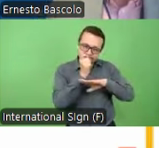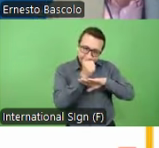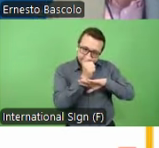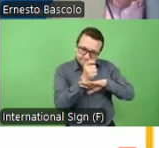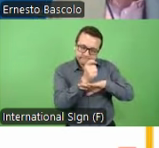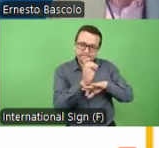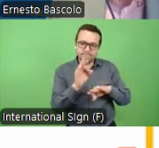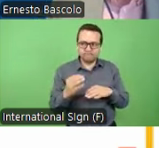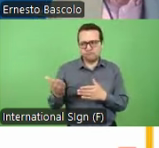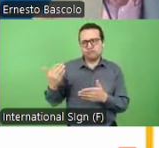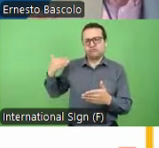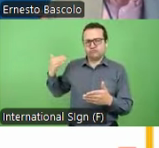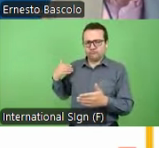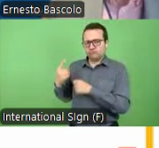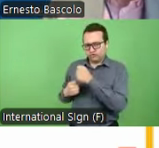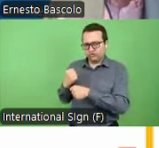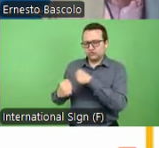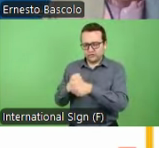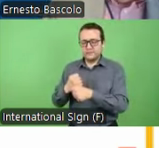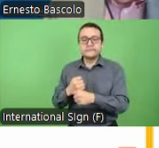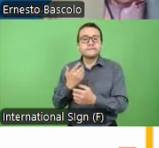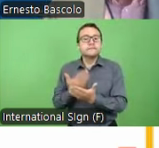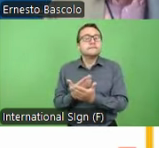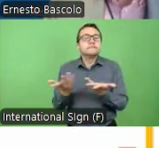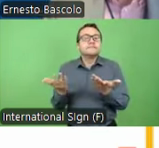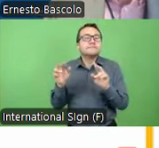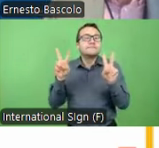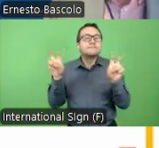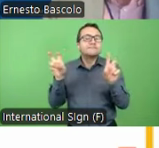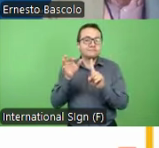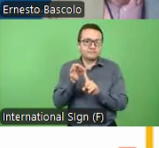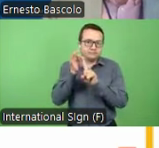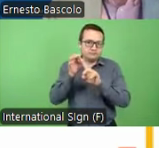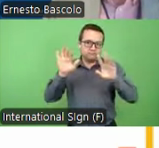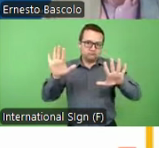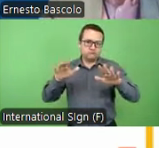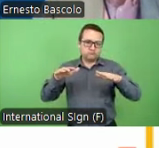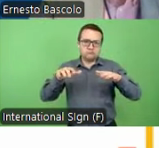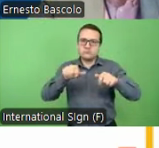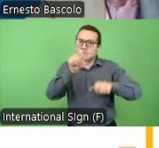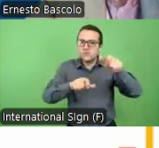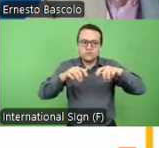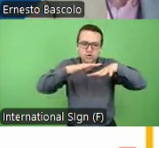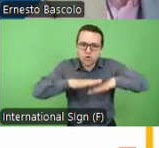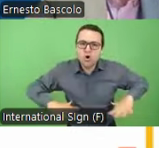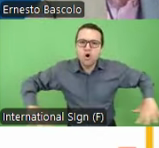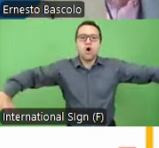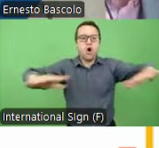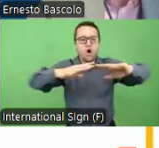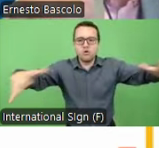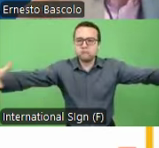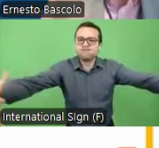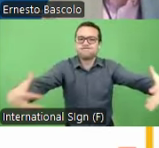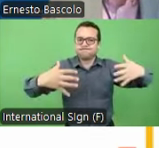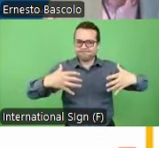suivi últimos dans años, le temps, especialmente en el marco de la notamment dans cobertura le universal, cadre de la de estos couverture reportes que les universelle. mencionaba Ces